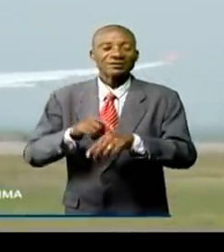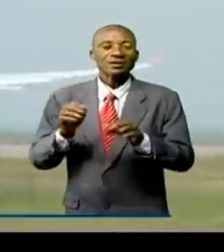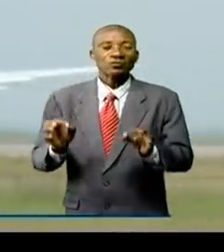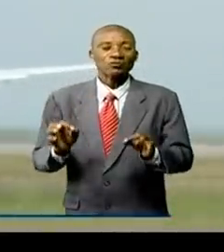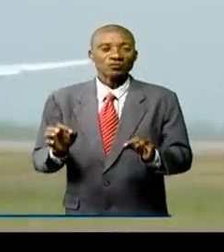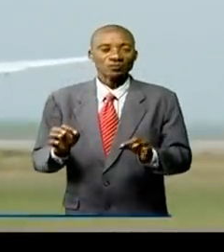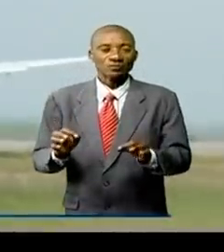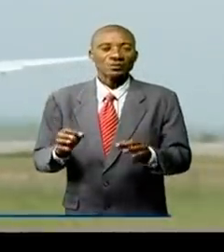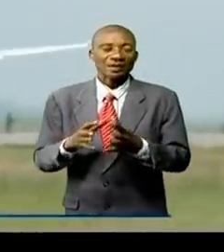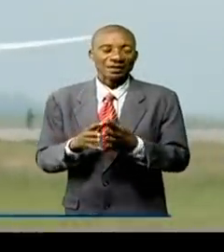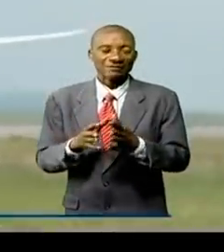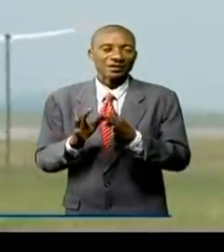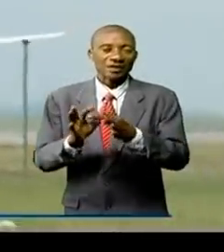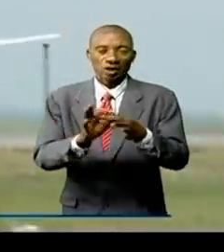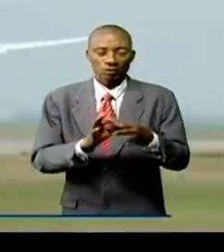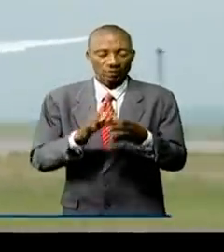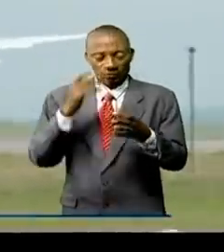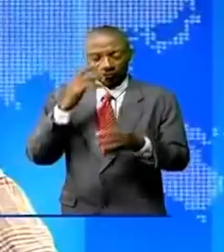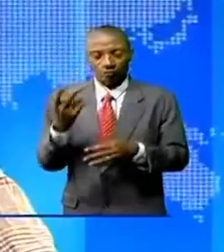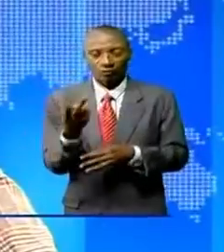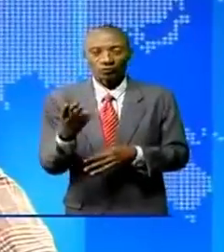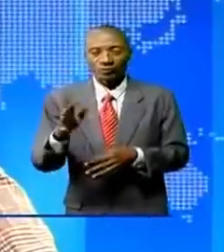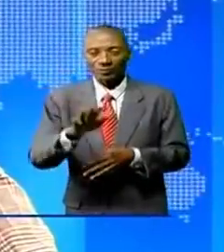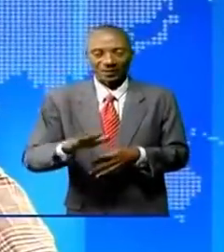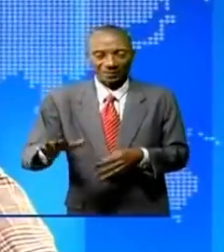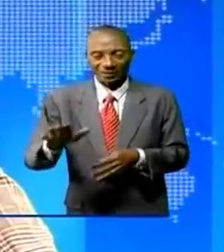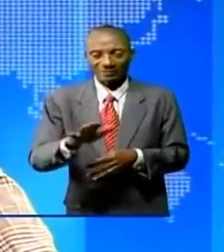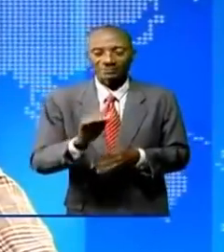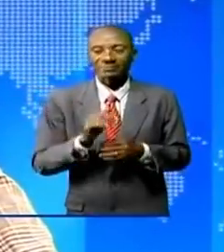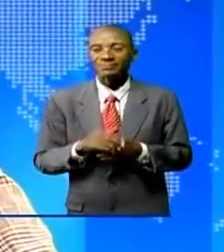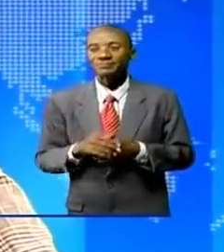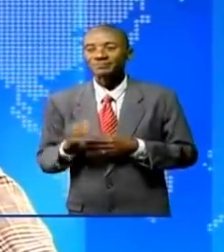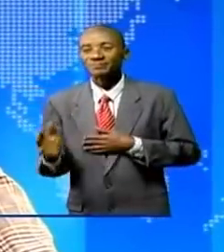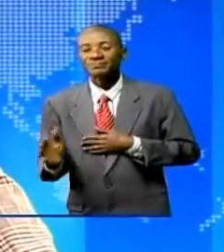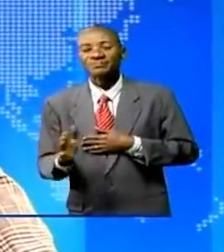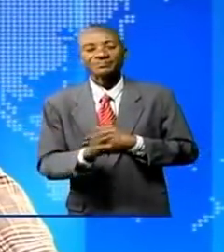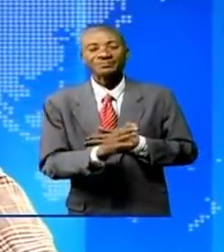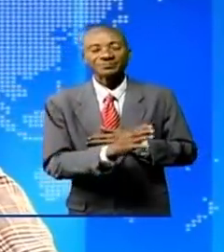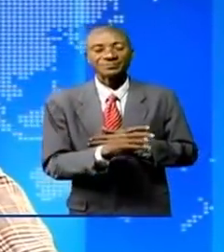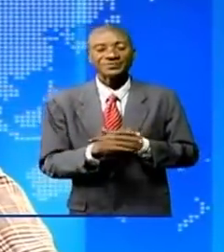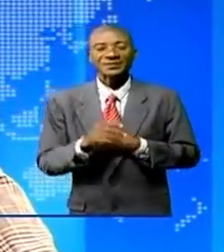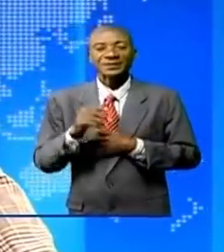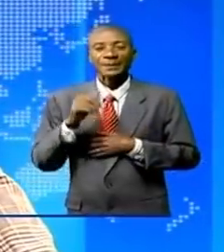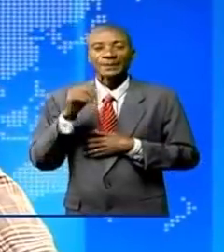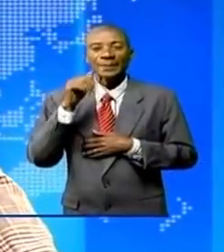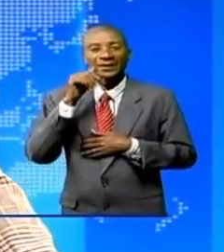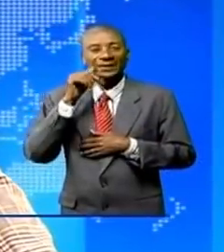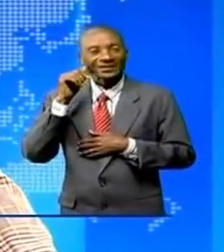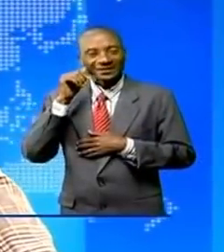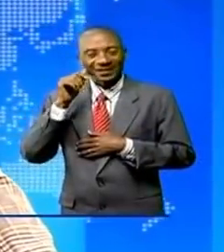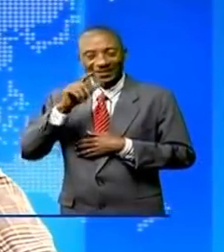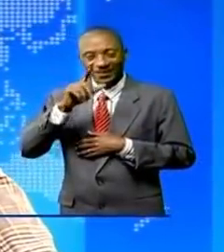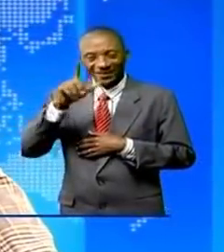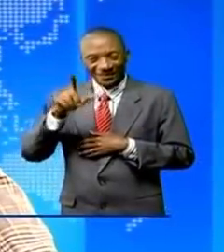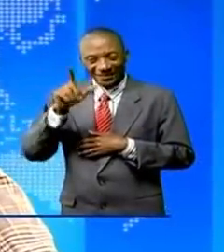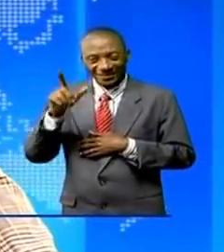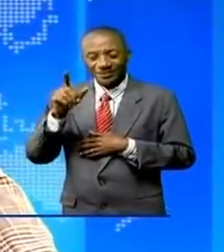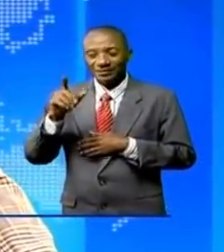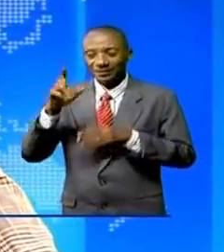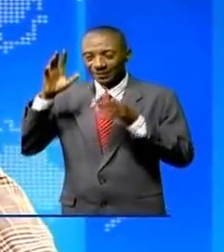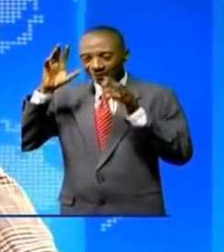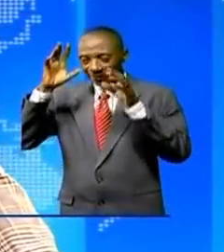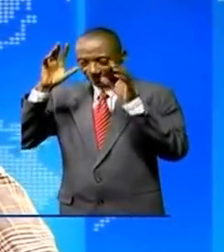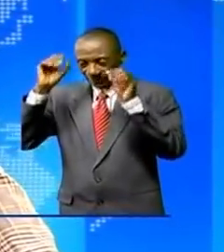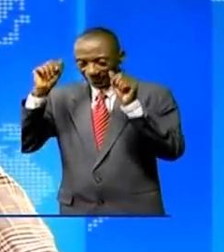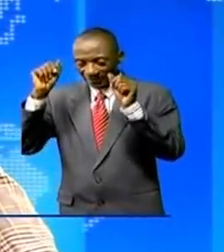coopération entre les deux pays. Arrivé hier lundi dans la capitale, le président turc a été accueilli par le premier